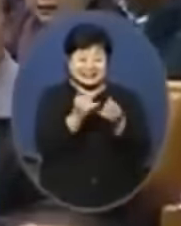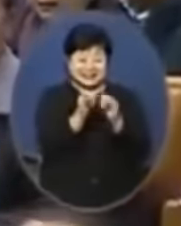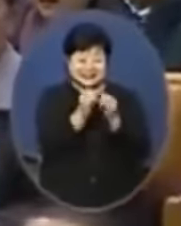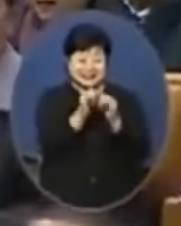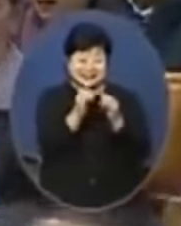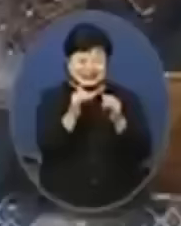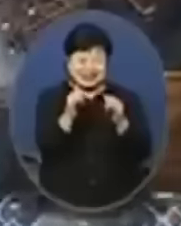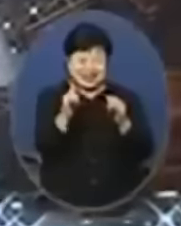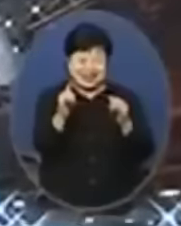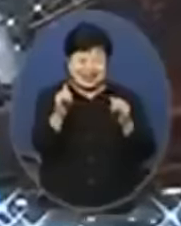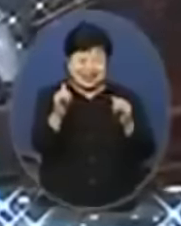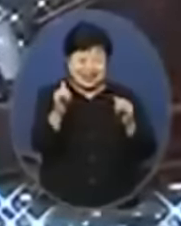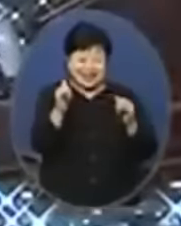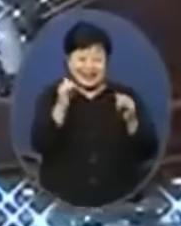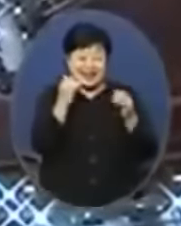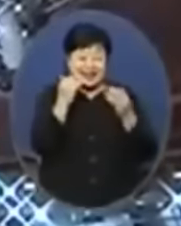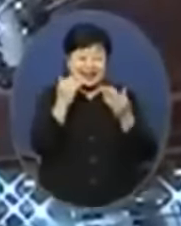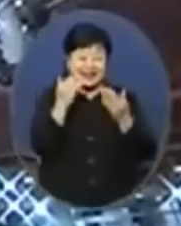사랑하는